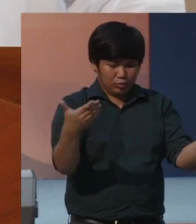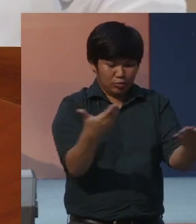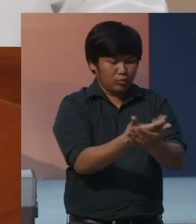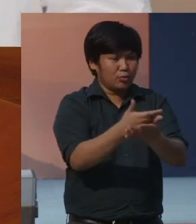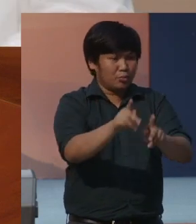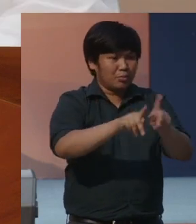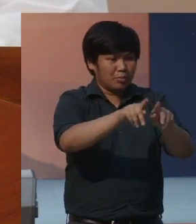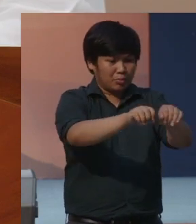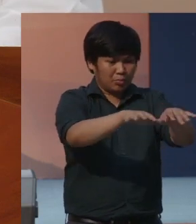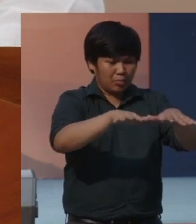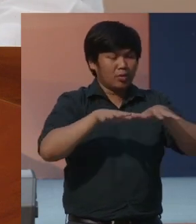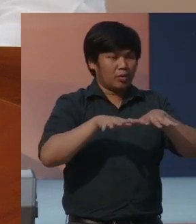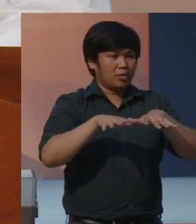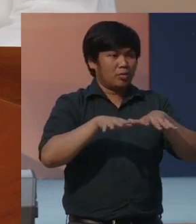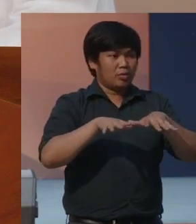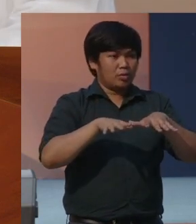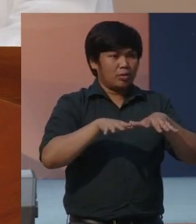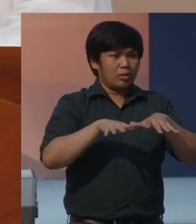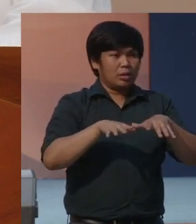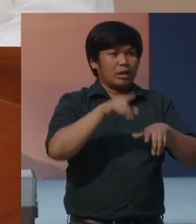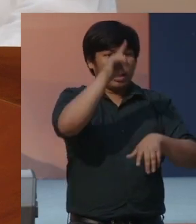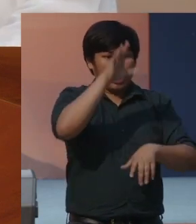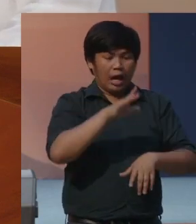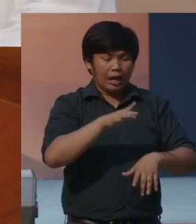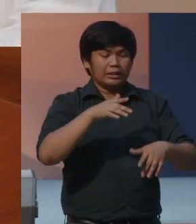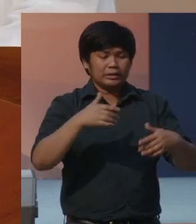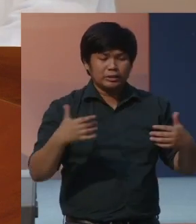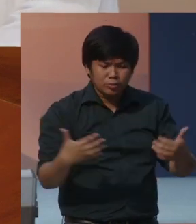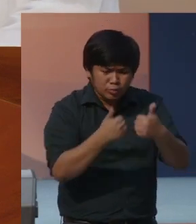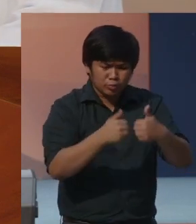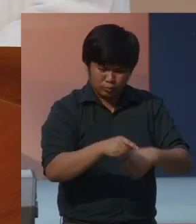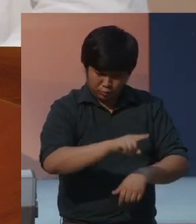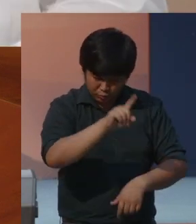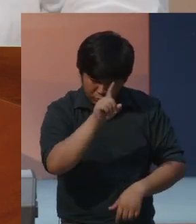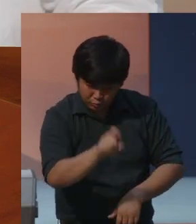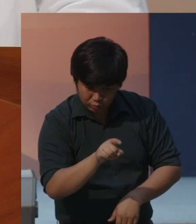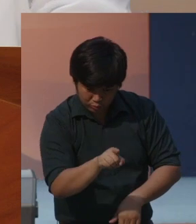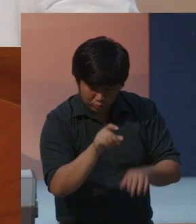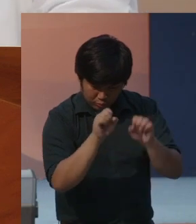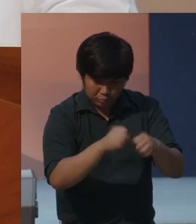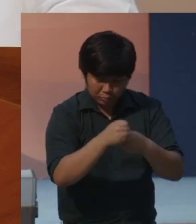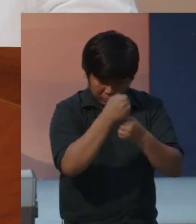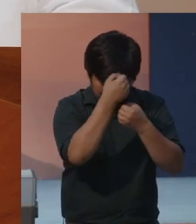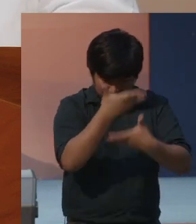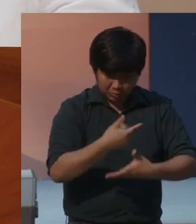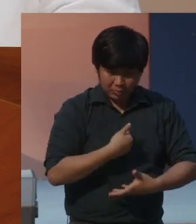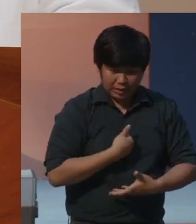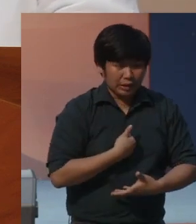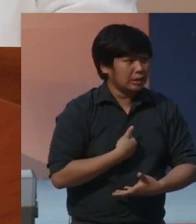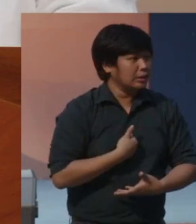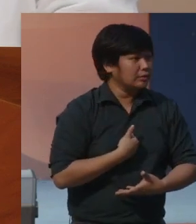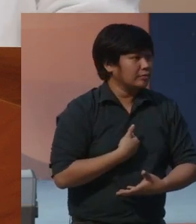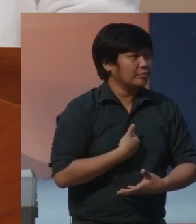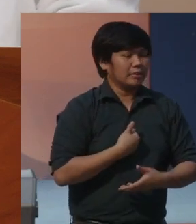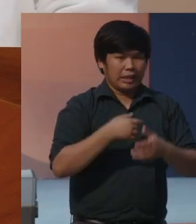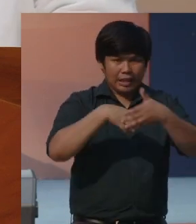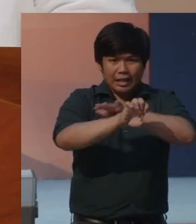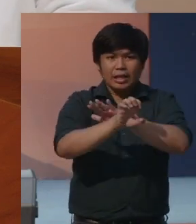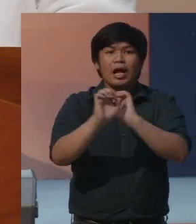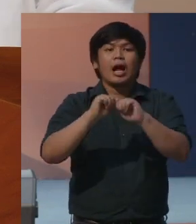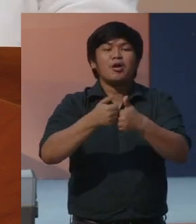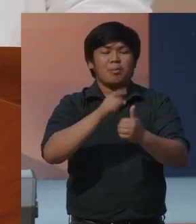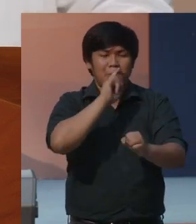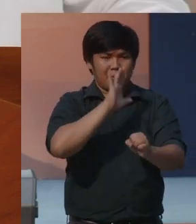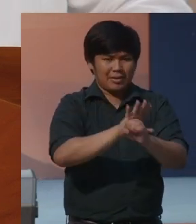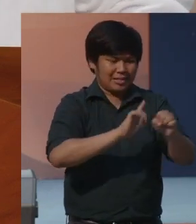bayan na sumunod sa kanya at magpatuloy sa kanyang lupang pangako. Kaya sabi niya sa